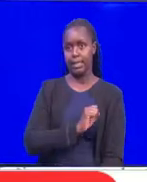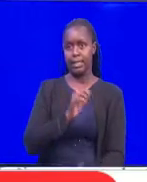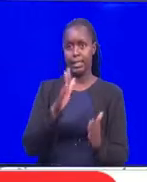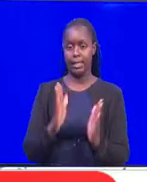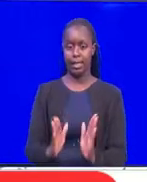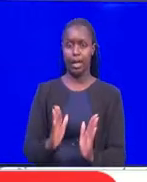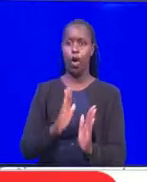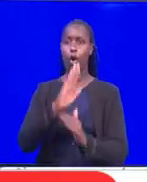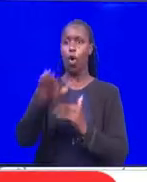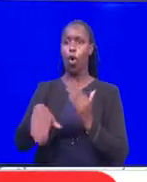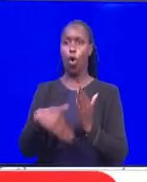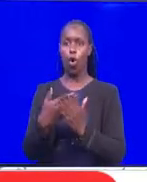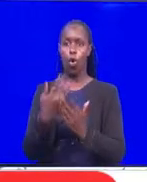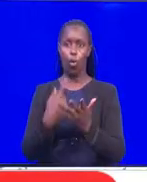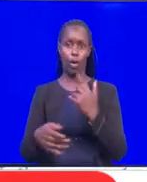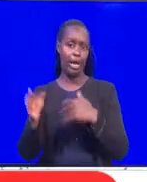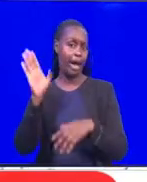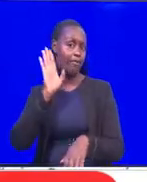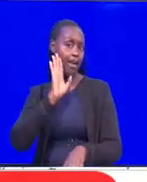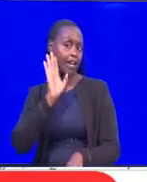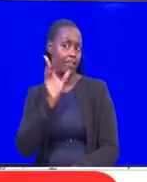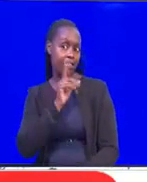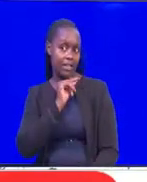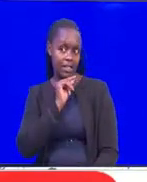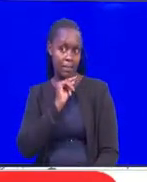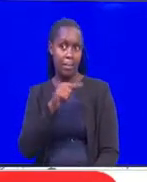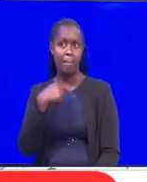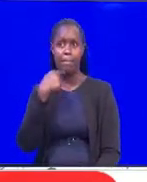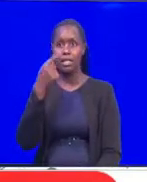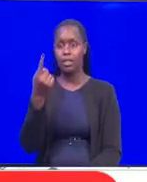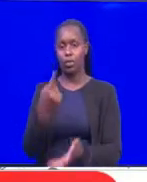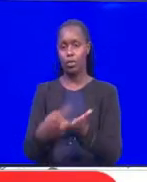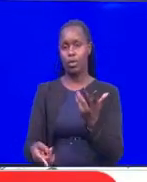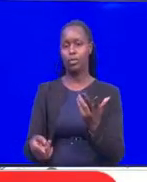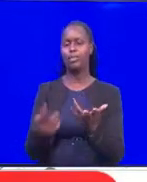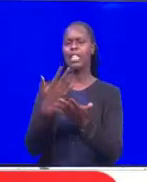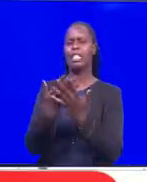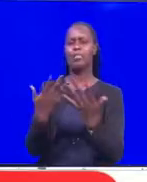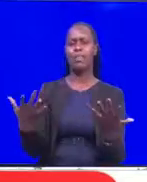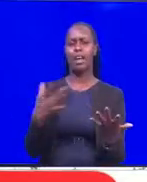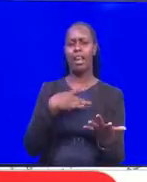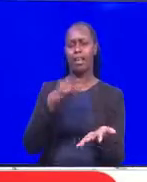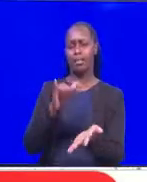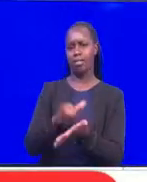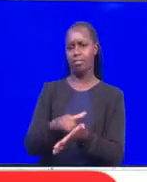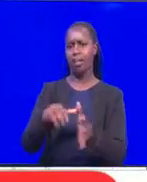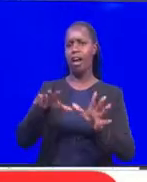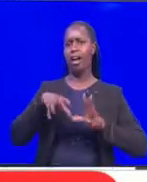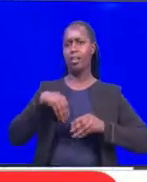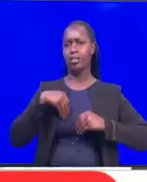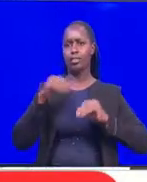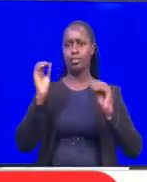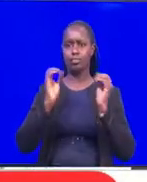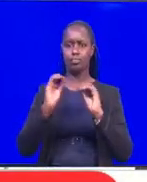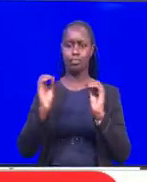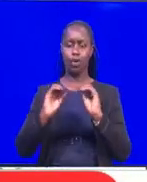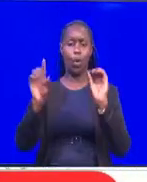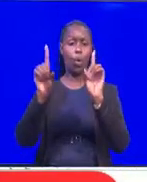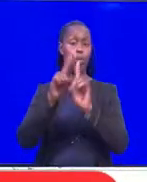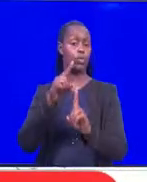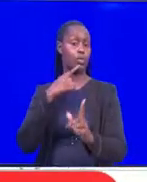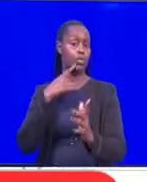nimesha sema kwamba kitendo kama hicho sisi tunalaani, na tunasema wale